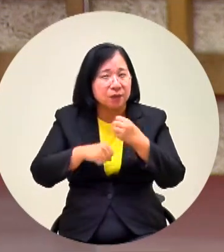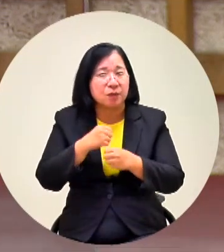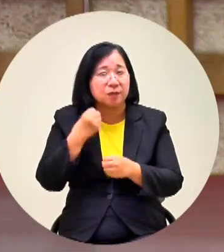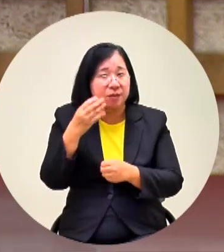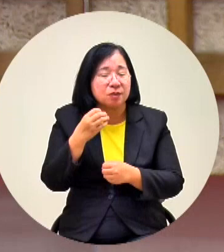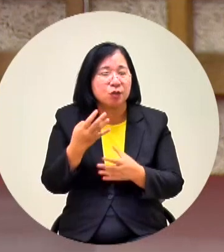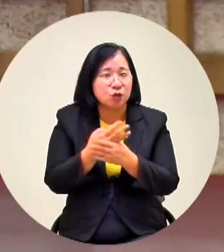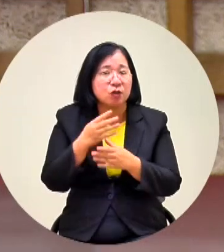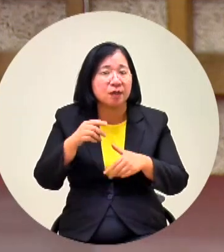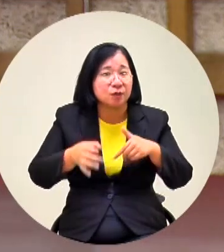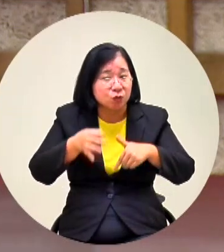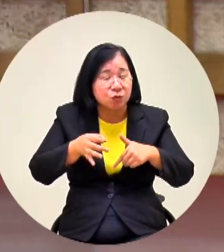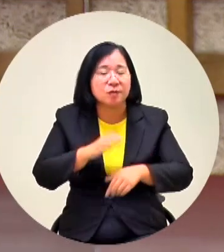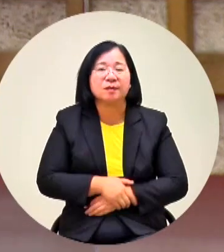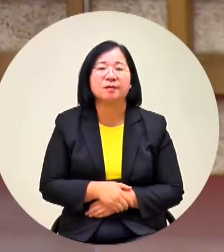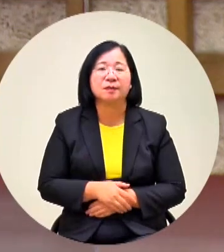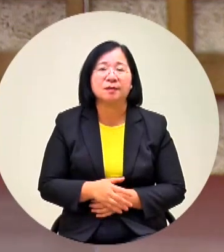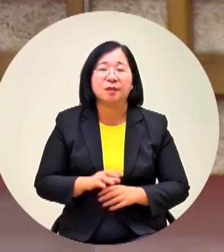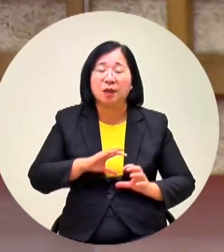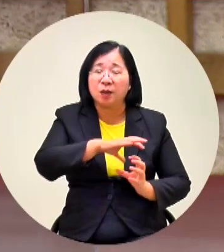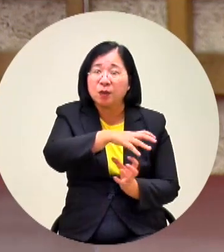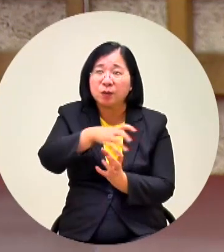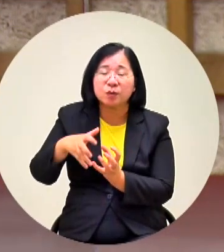势、全球角度来看这件事情。我们看下一页，